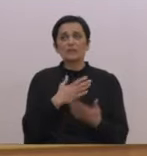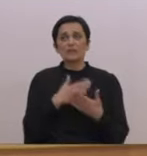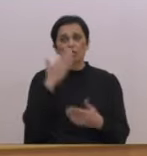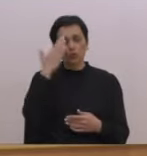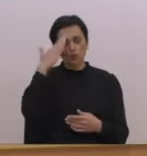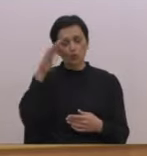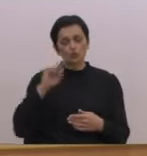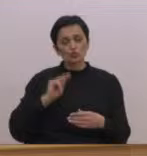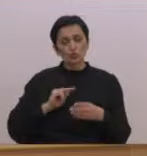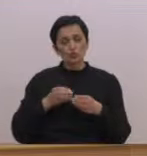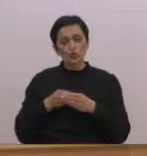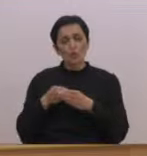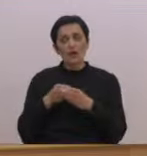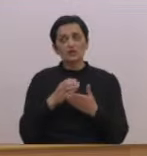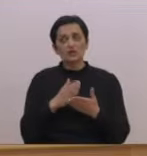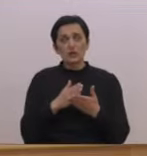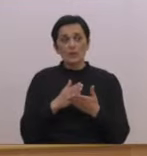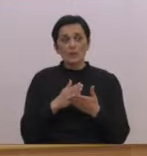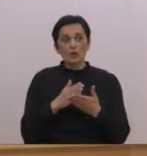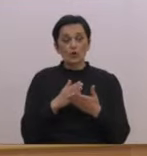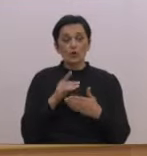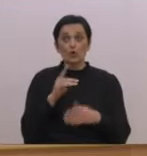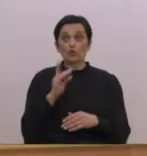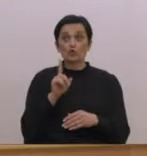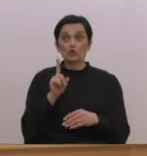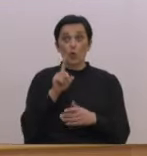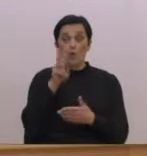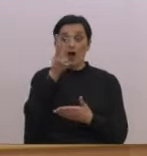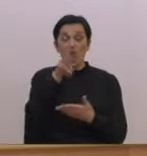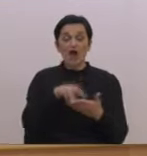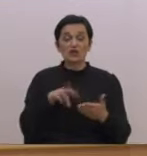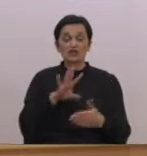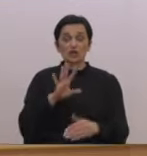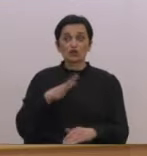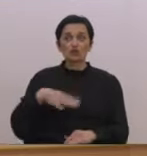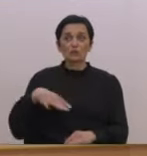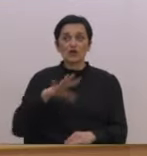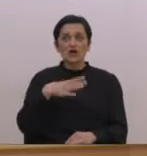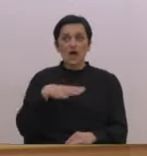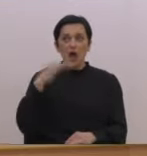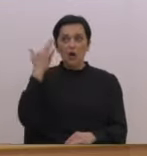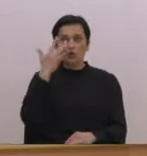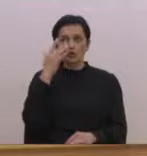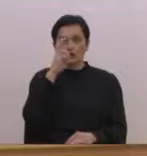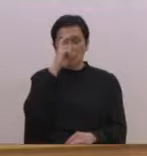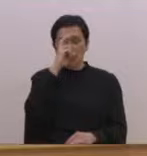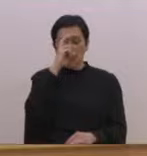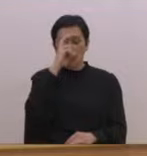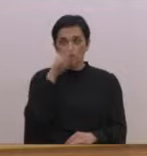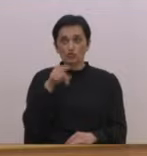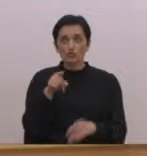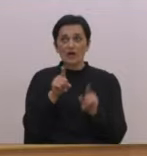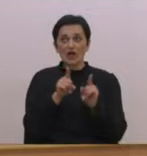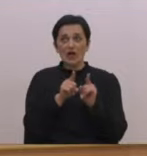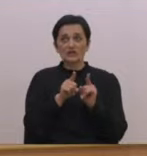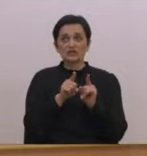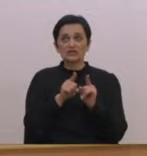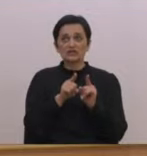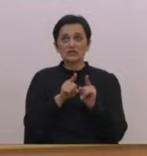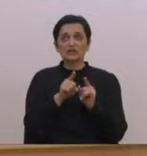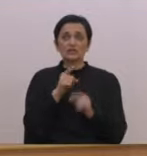suțhouri companie bi. Da, romar, romar, da, jarim de scuacana, ca tu luci nebis, heli suflebis, aia seti. Azi